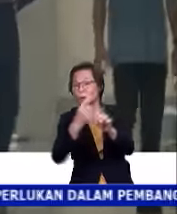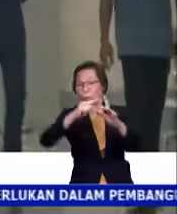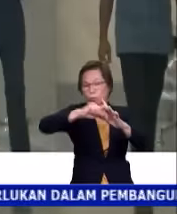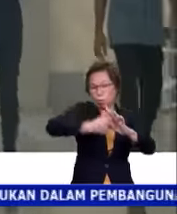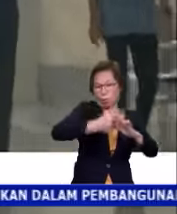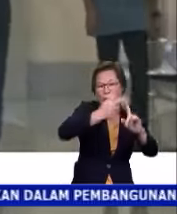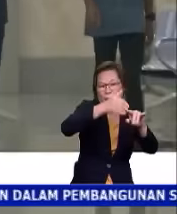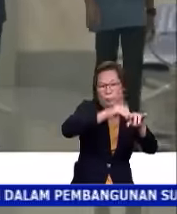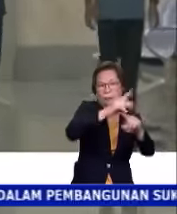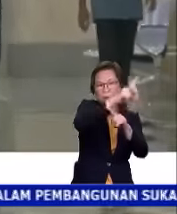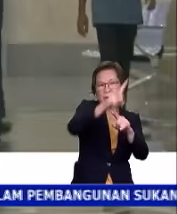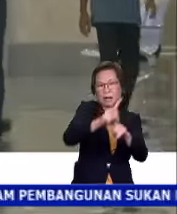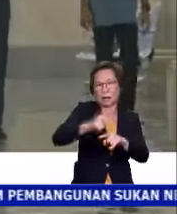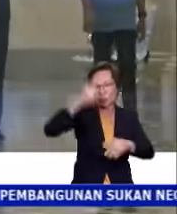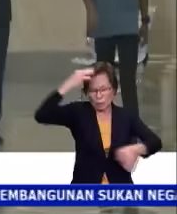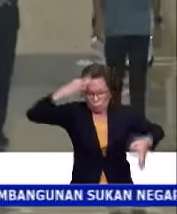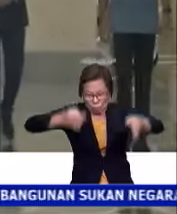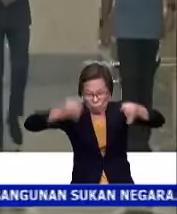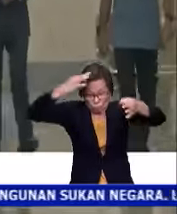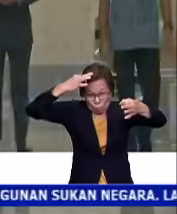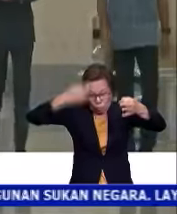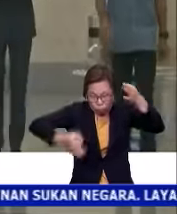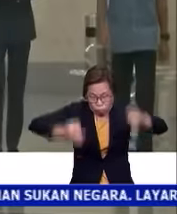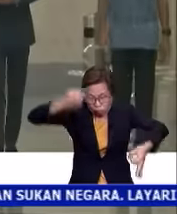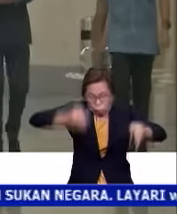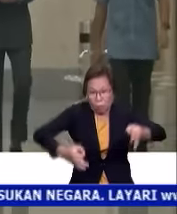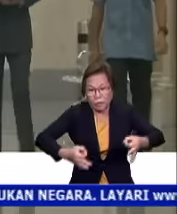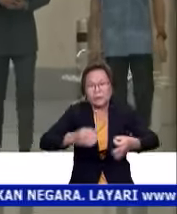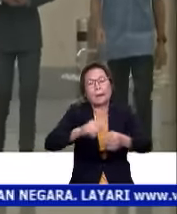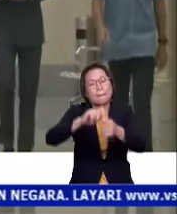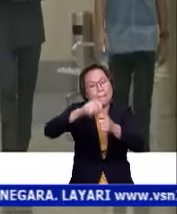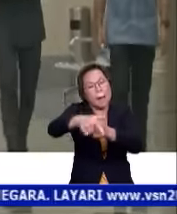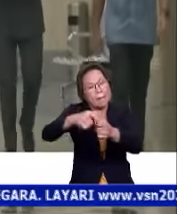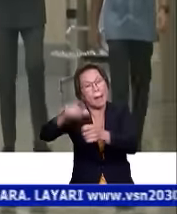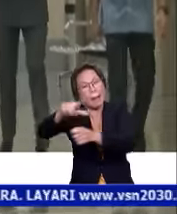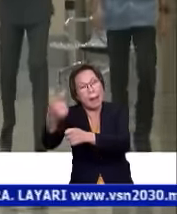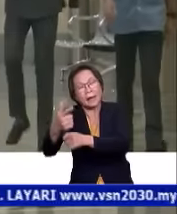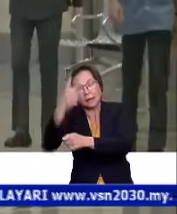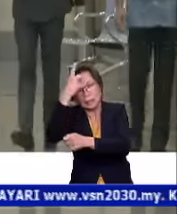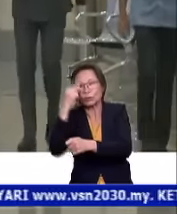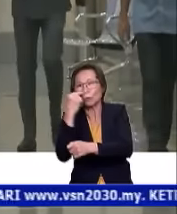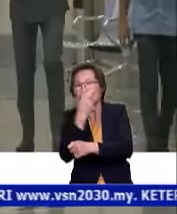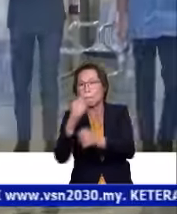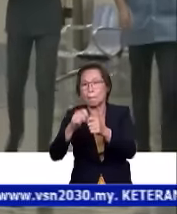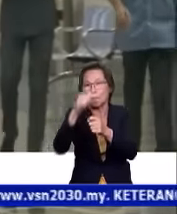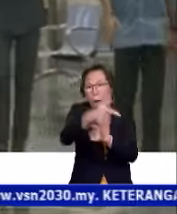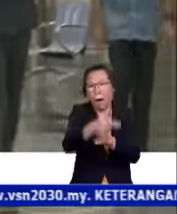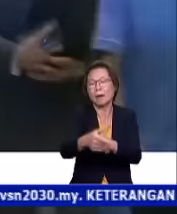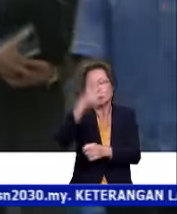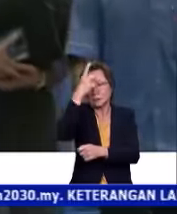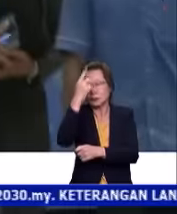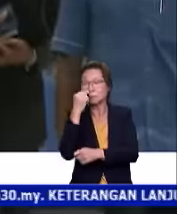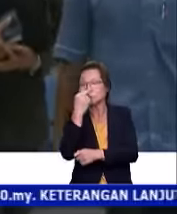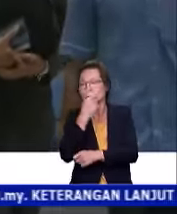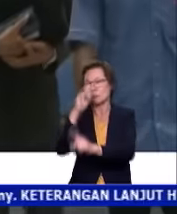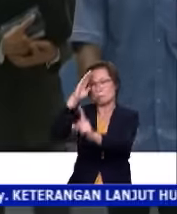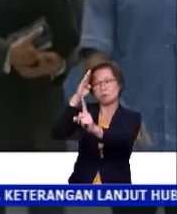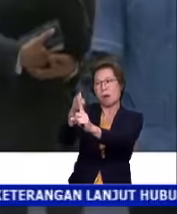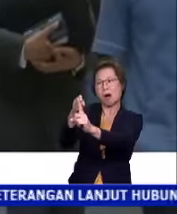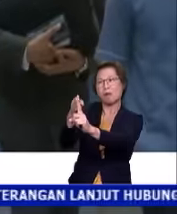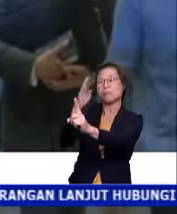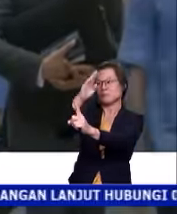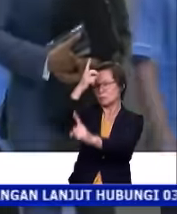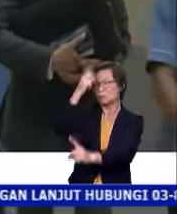bermula daripada tarikh penghakiman serta kos dan relief lain. Dalam pernyataan tuntutan itu, Datuk Seri Najib didakwa